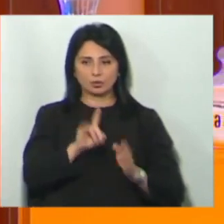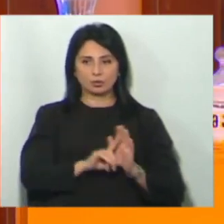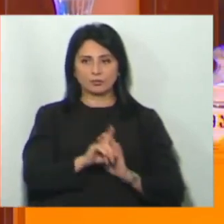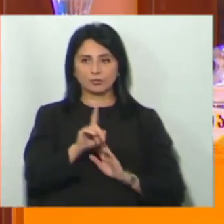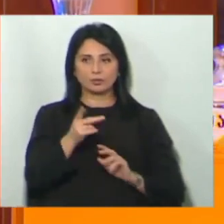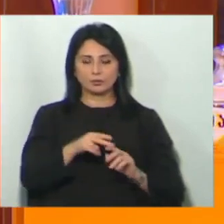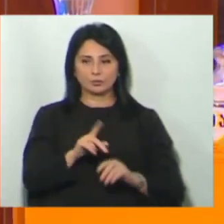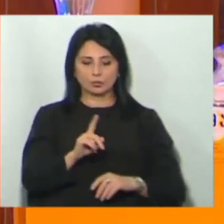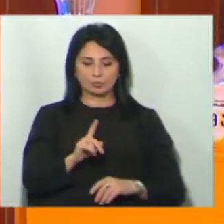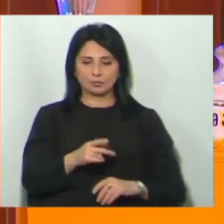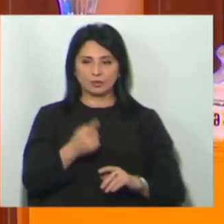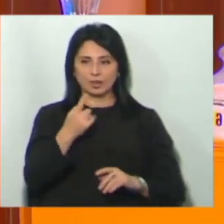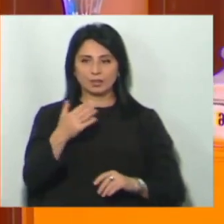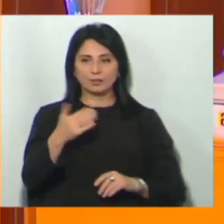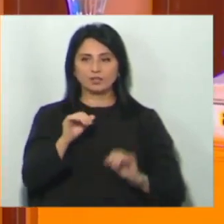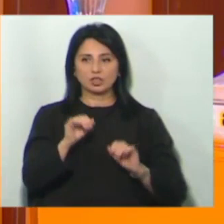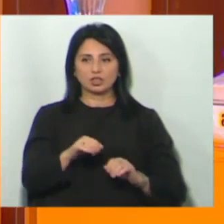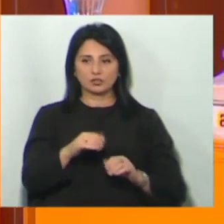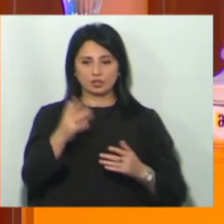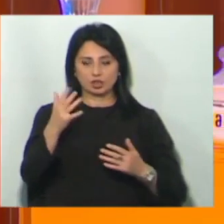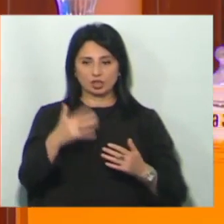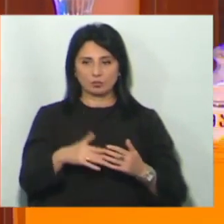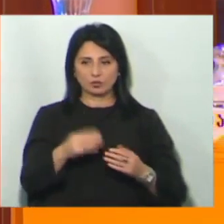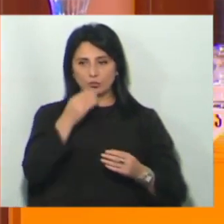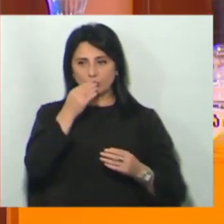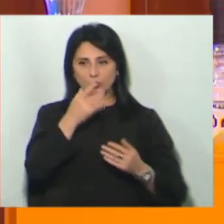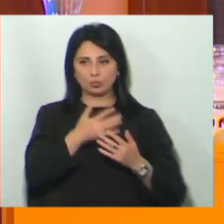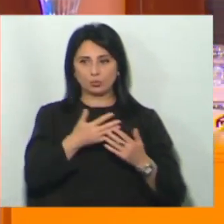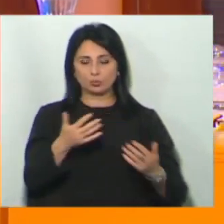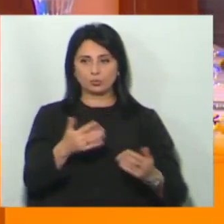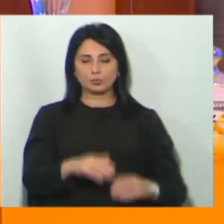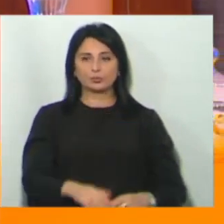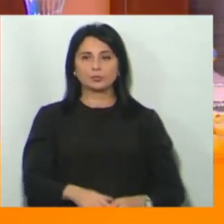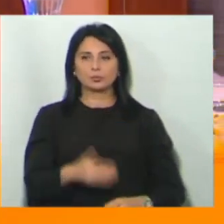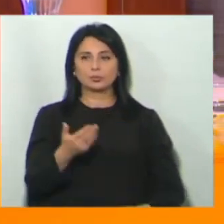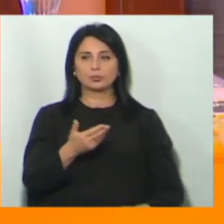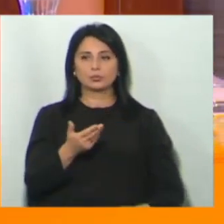îți copt, îmi dăm rom, ertim chip, chemizle, ciamo tualo, își producte bi,